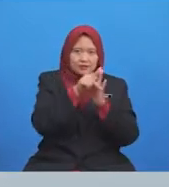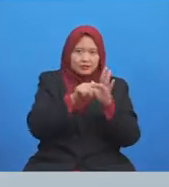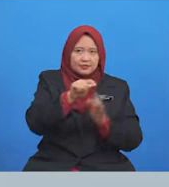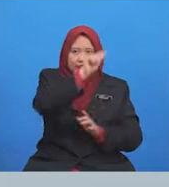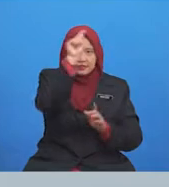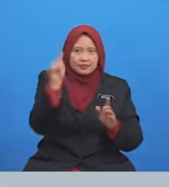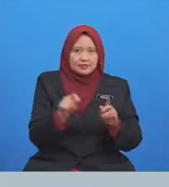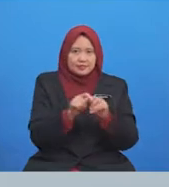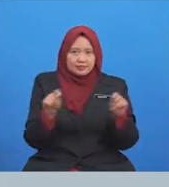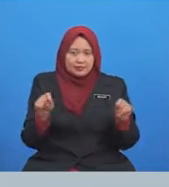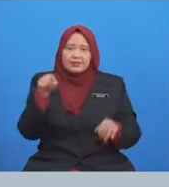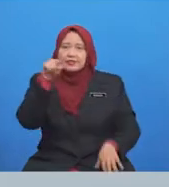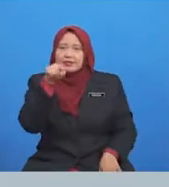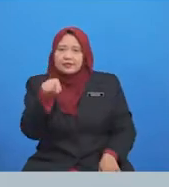S.